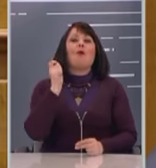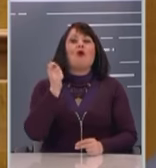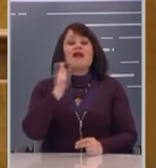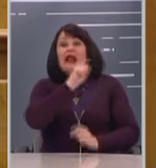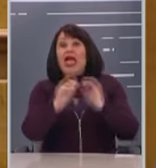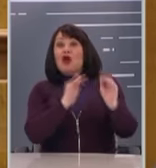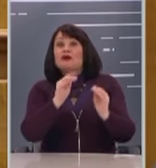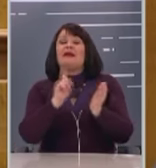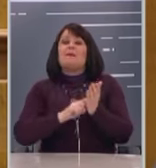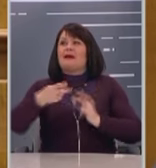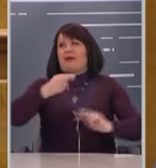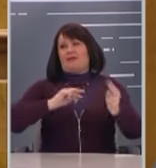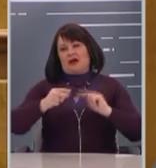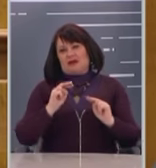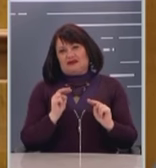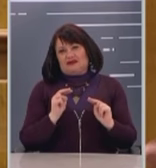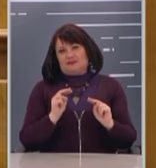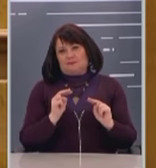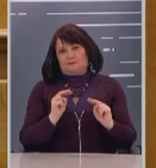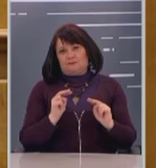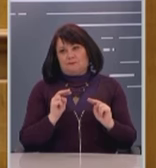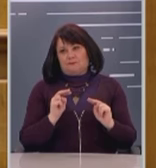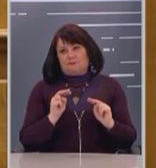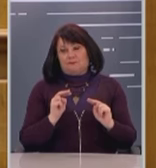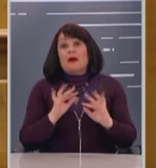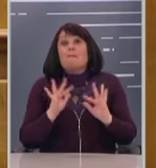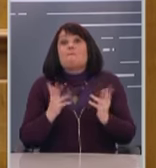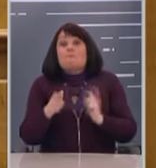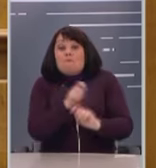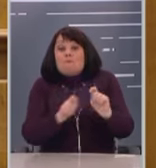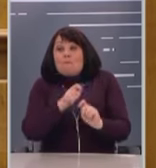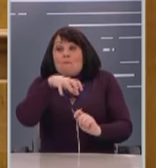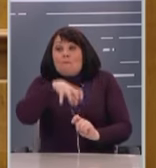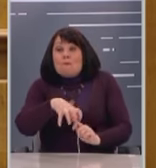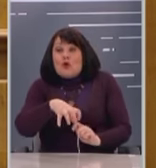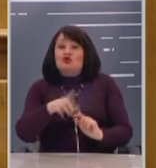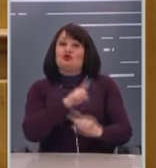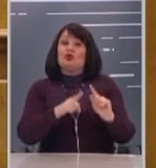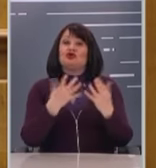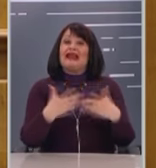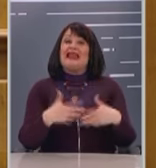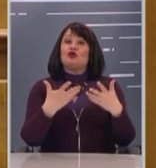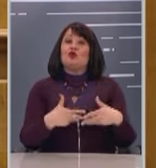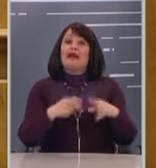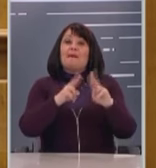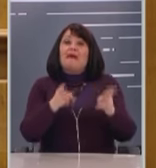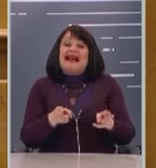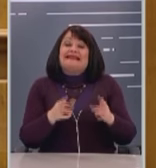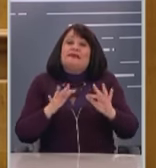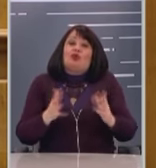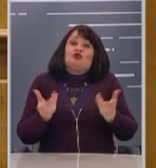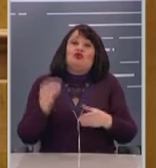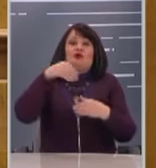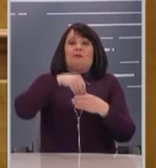που πρέπει να απαντηθούν. Πώς στήθηκε και για ποιον λειτουργήσε ένα τέτοιο μαγαζί μέσα στο